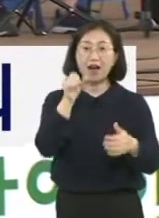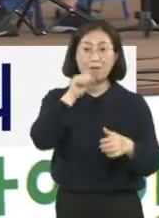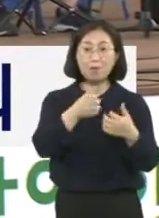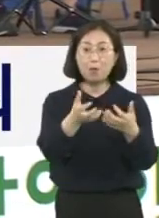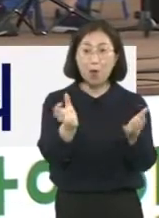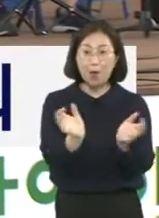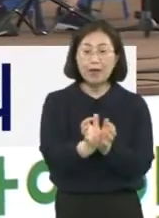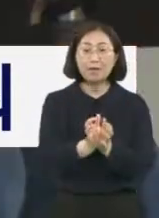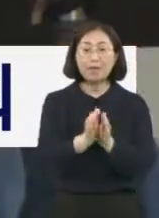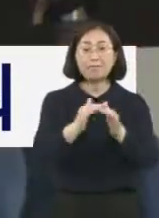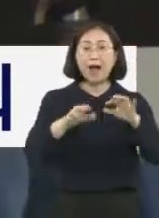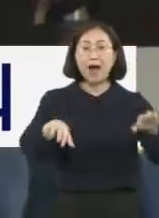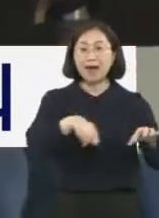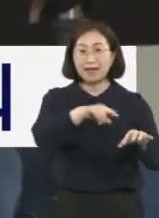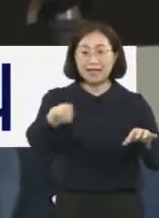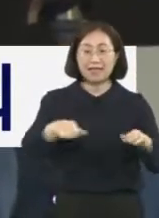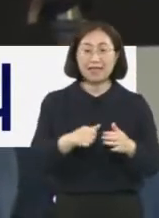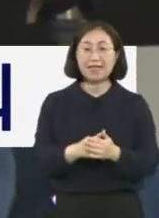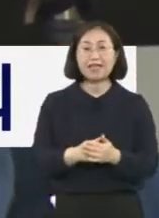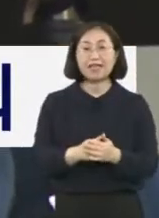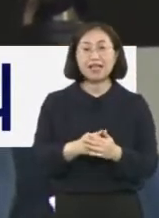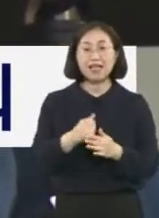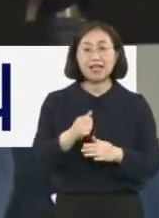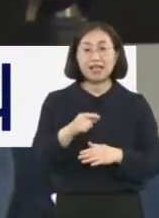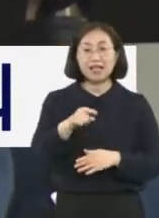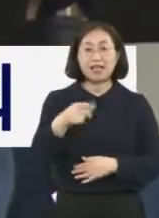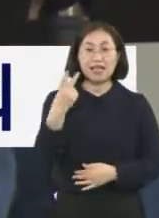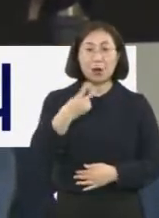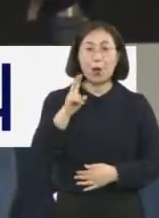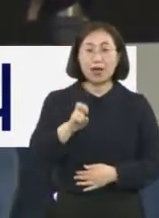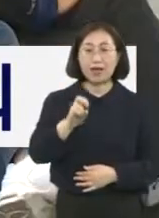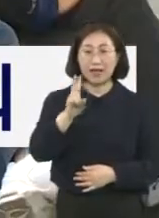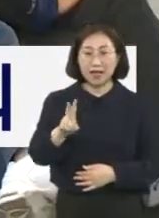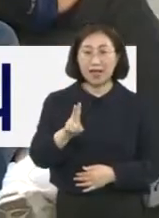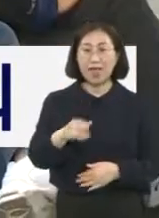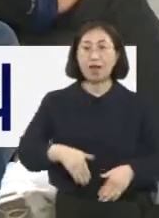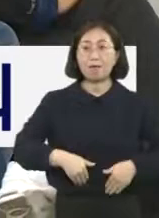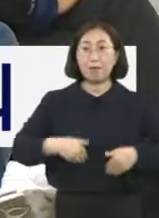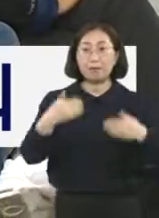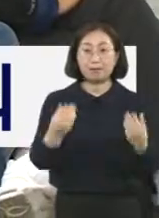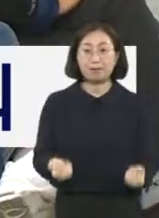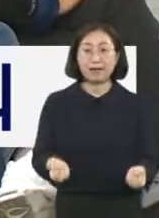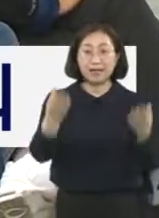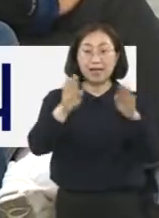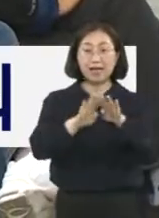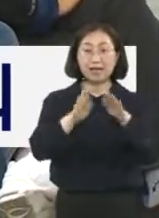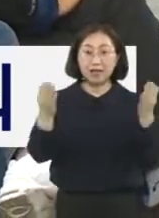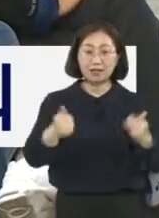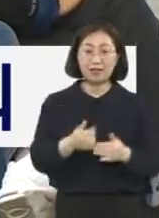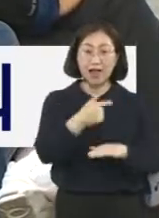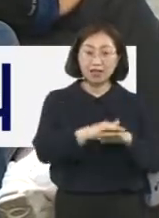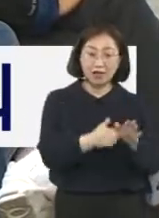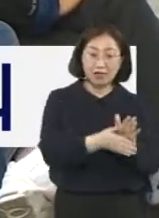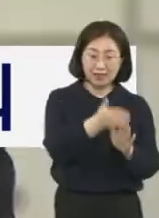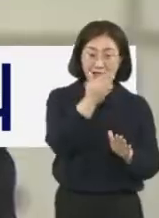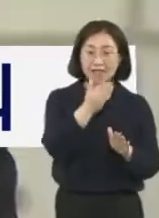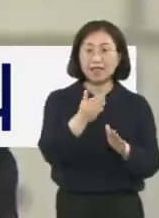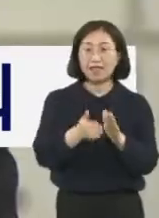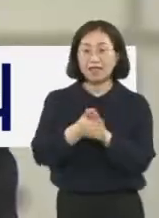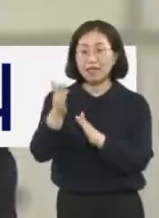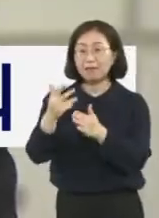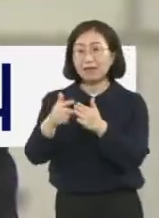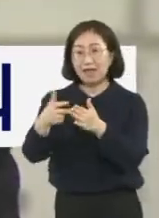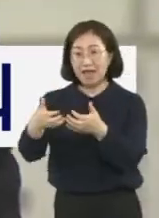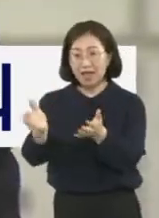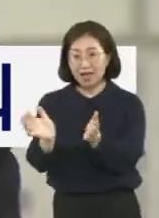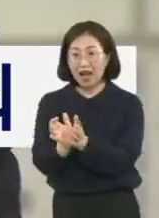엑스포 시민광장 야외 공연장에서 2022 봄 콘서트를 개최했습니다. 대전시와 대전시민문화재단